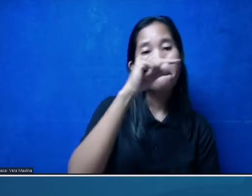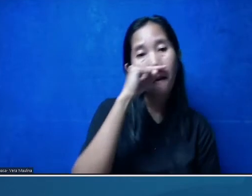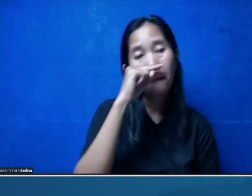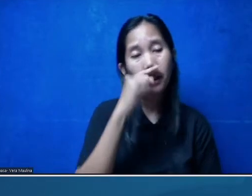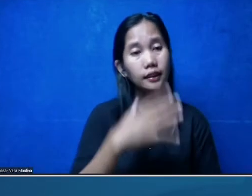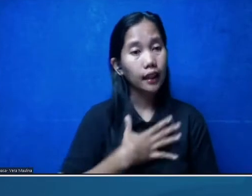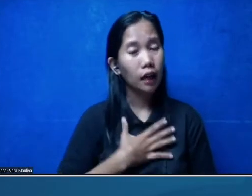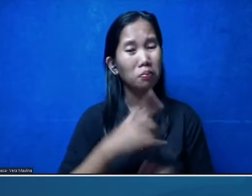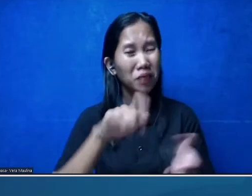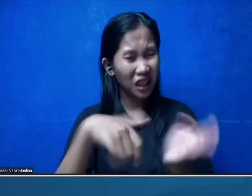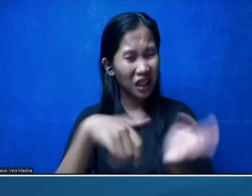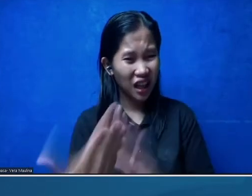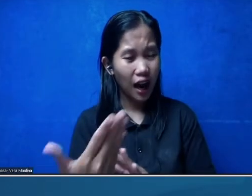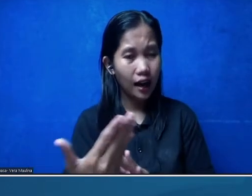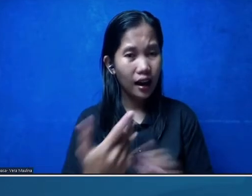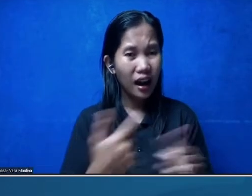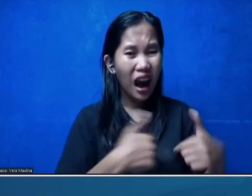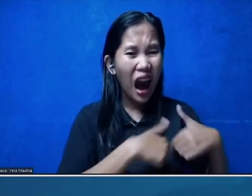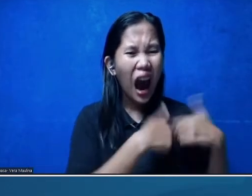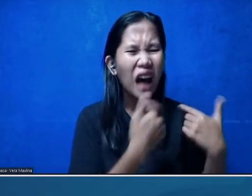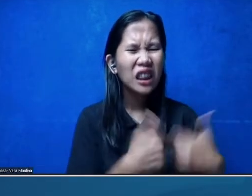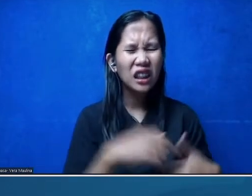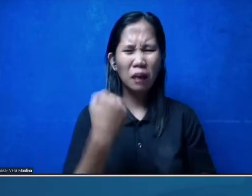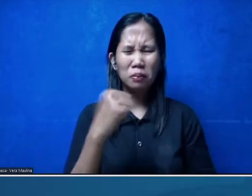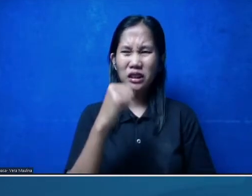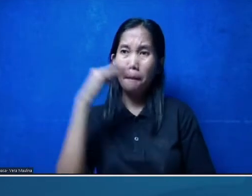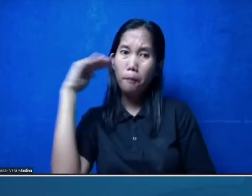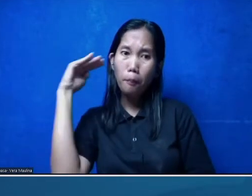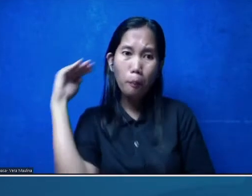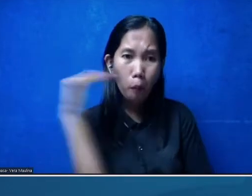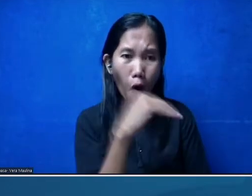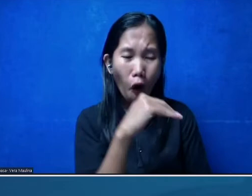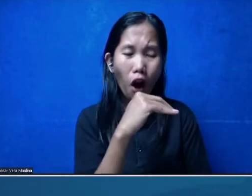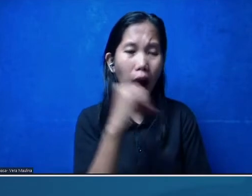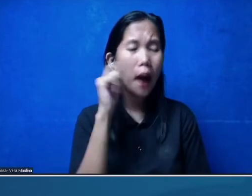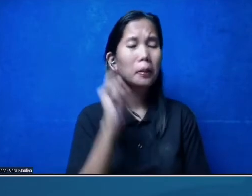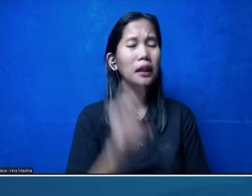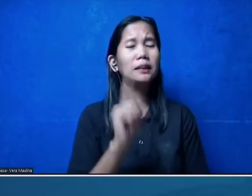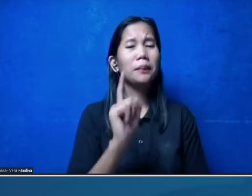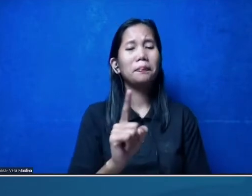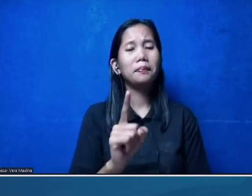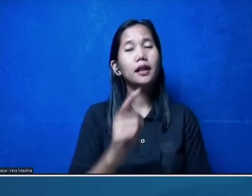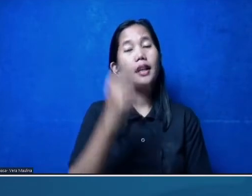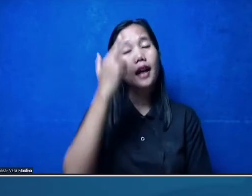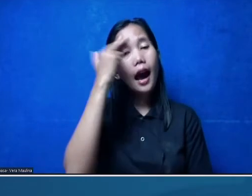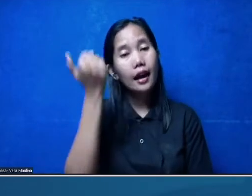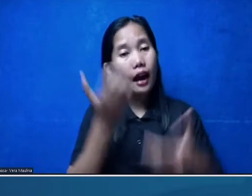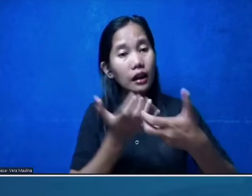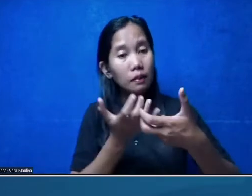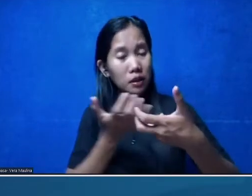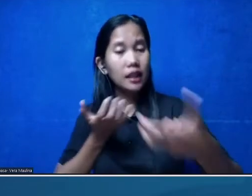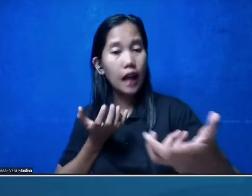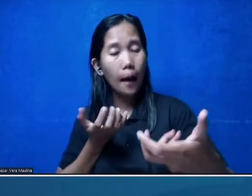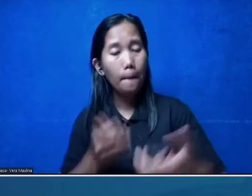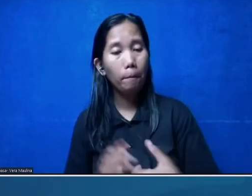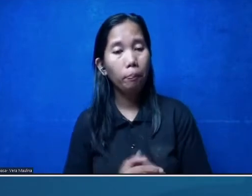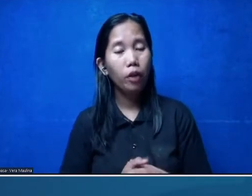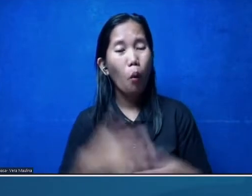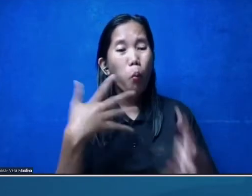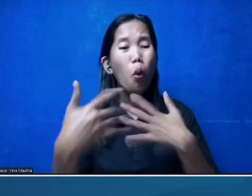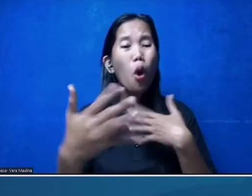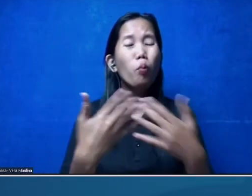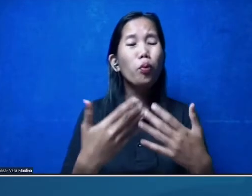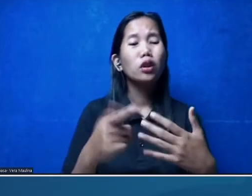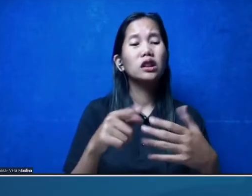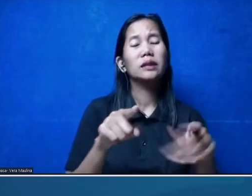hancur karena Perpisahan dengan orang yang tidak Kasih walaupun kita sebagai hamba tuhan Tapi kita juga manusia